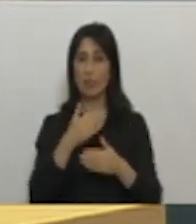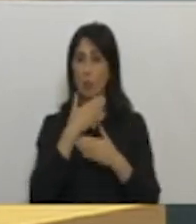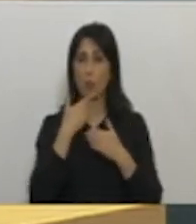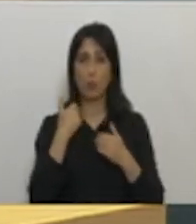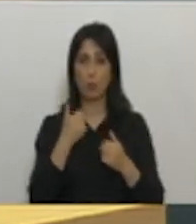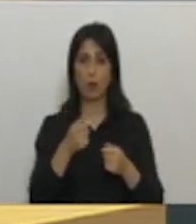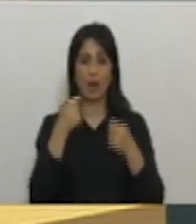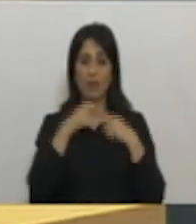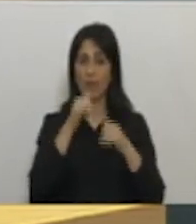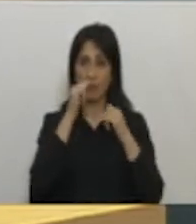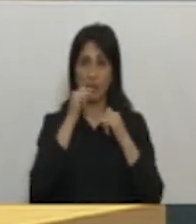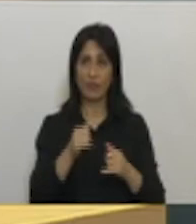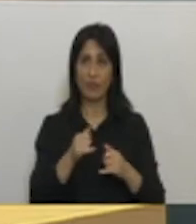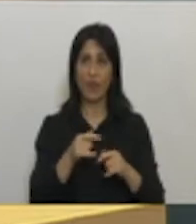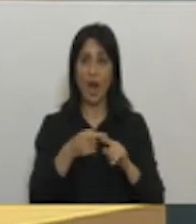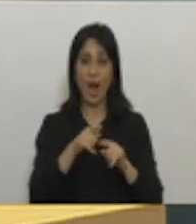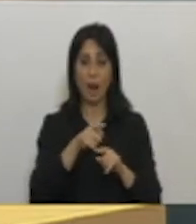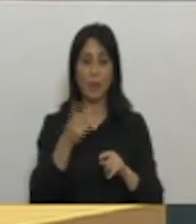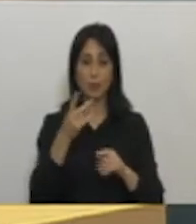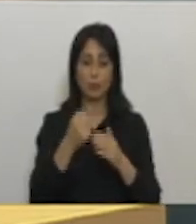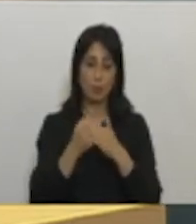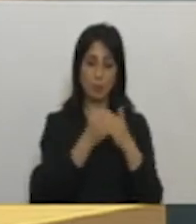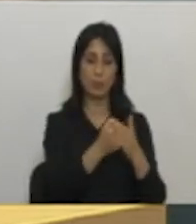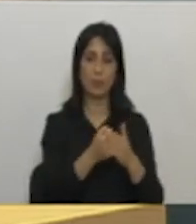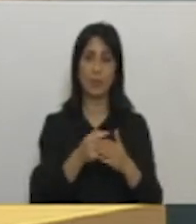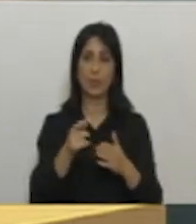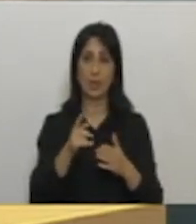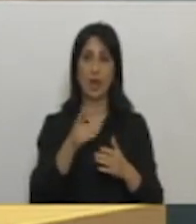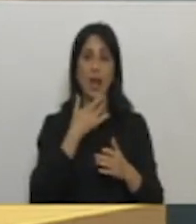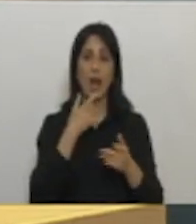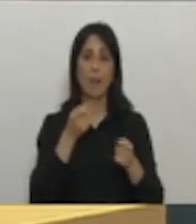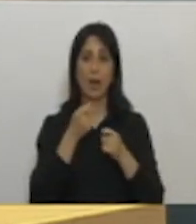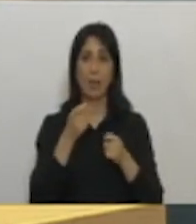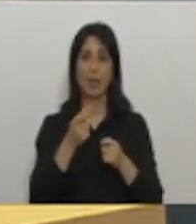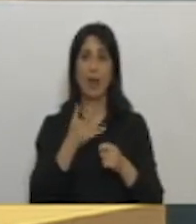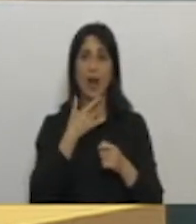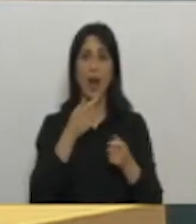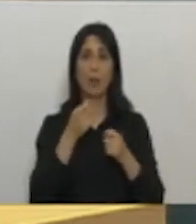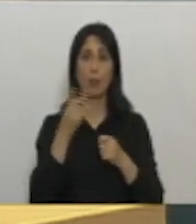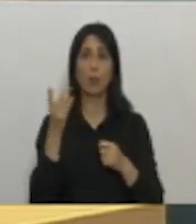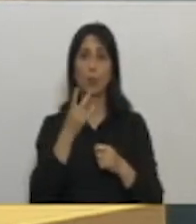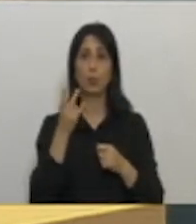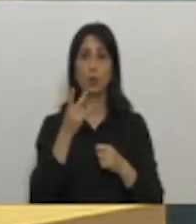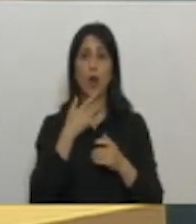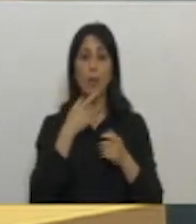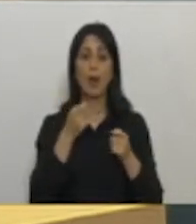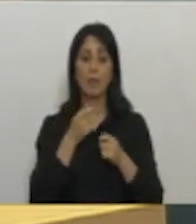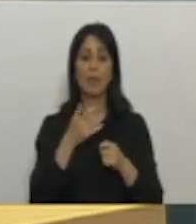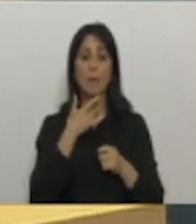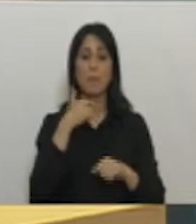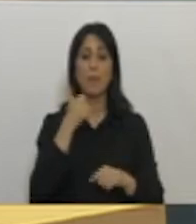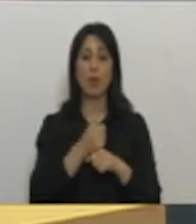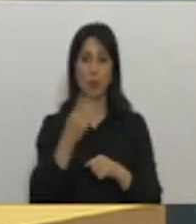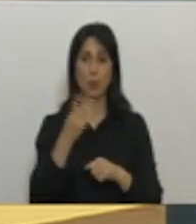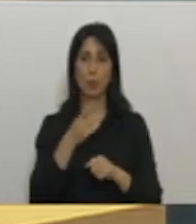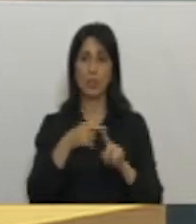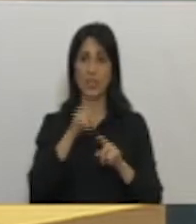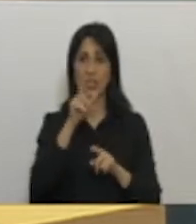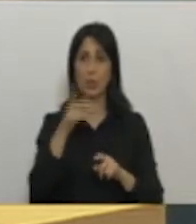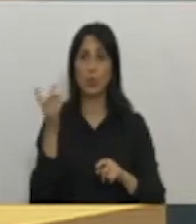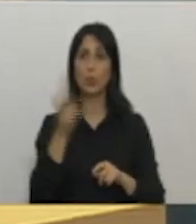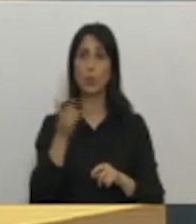არ შეუძლია აი ამაში უნდა იყოს ჩართული გამგებლები გამგებლები უნდა გამგებლები და მერები ისინი